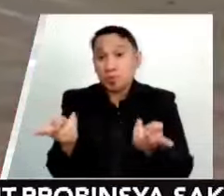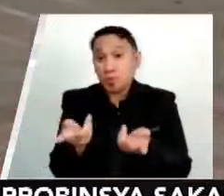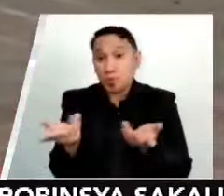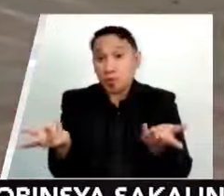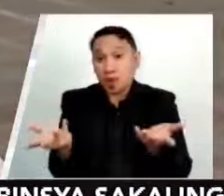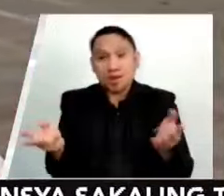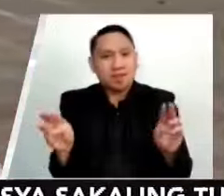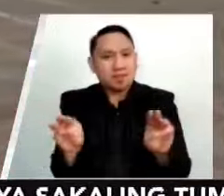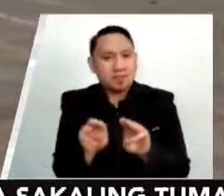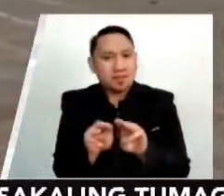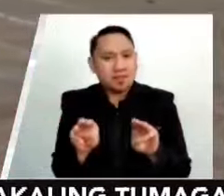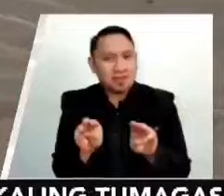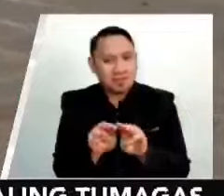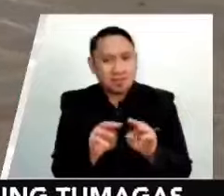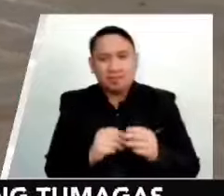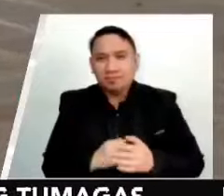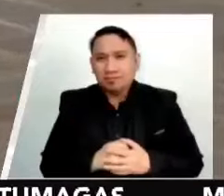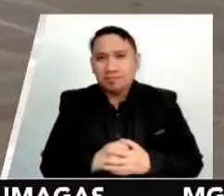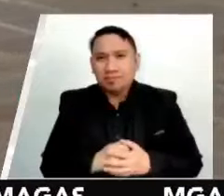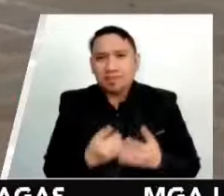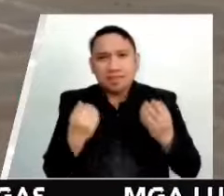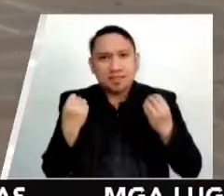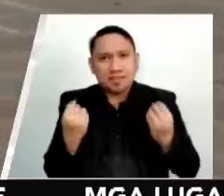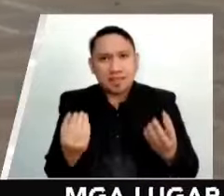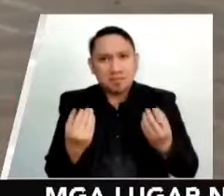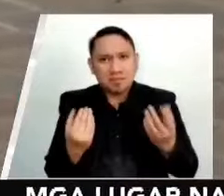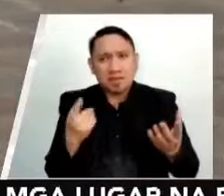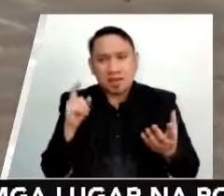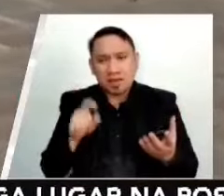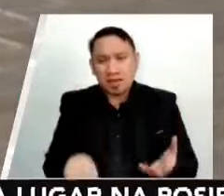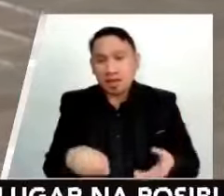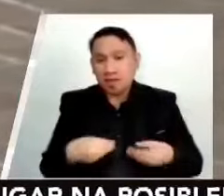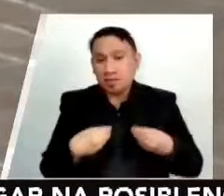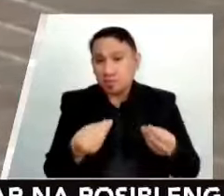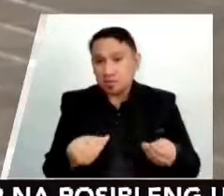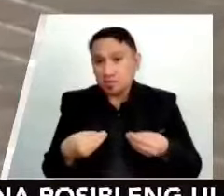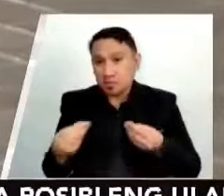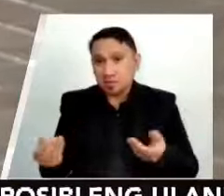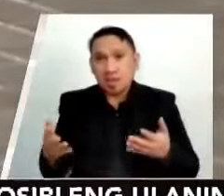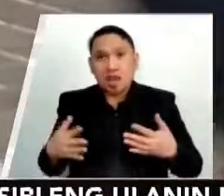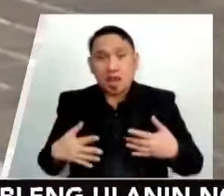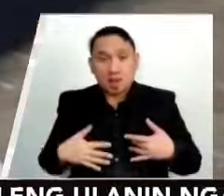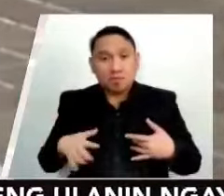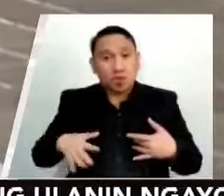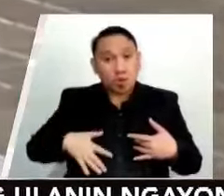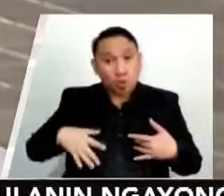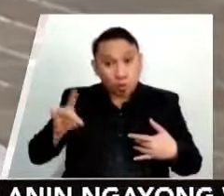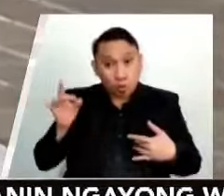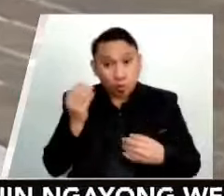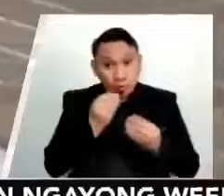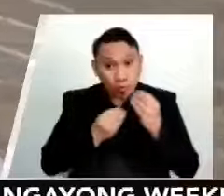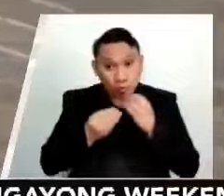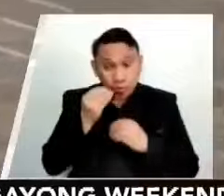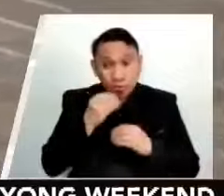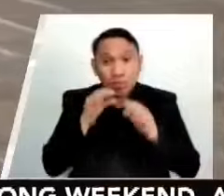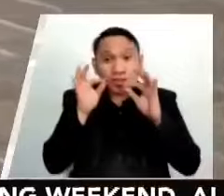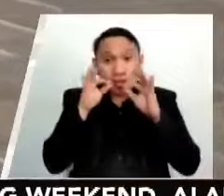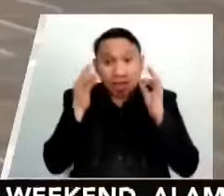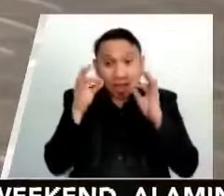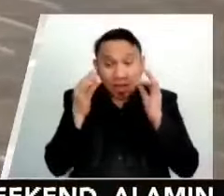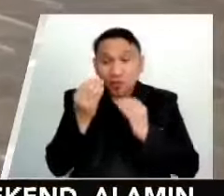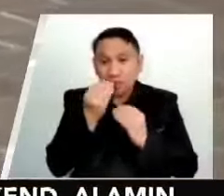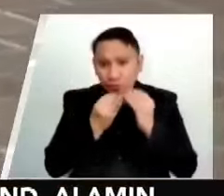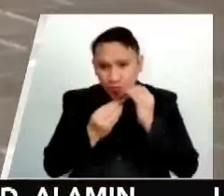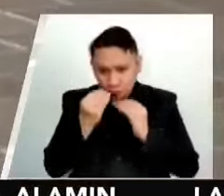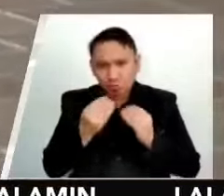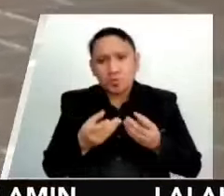Marami pa kaming kailangan ibigay. Meron din kaming mga dog food, cat food. That's something that's also very close to my heart. So,